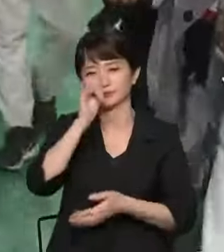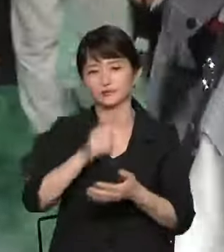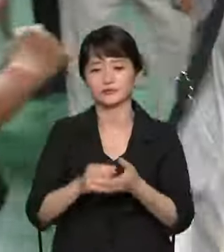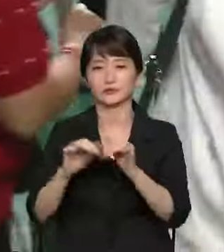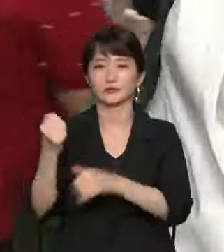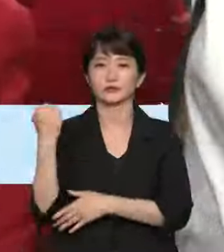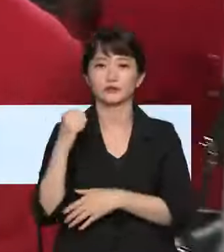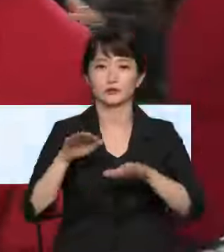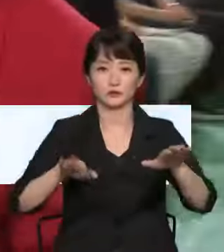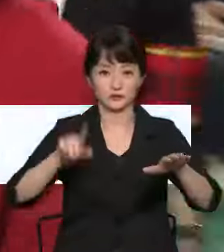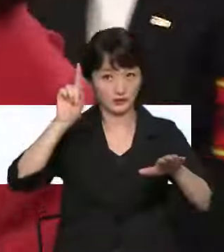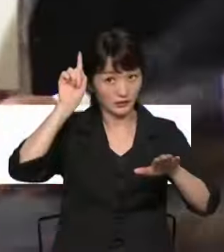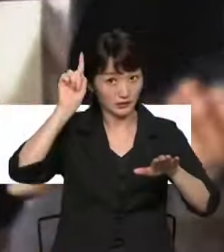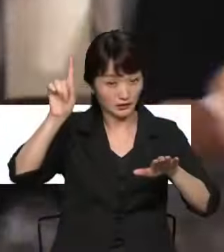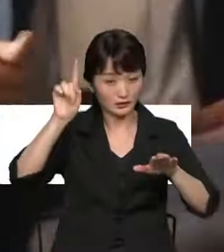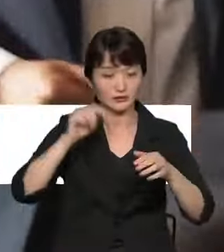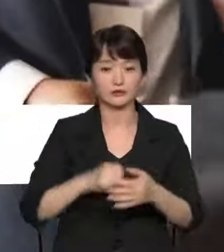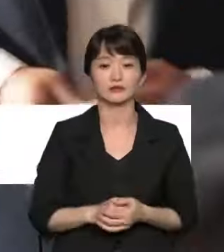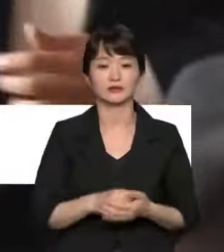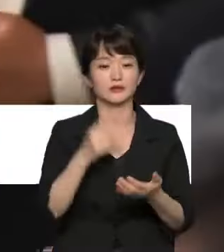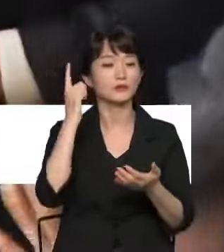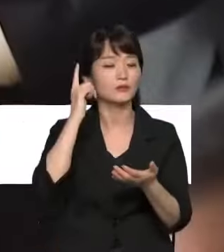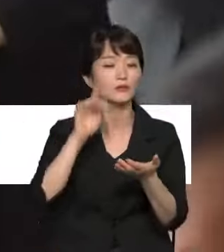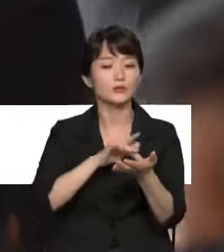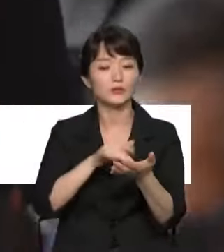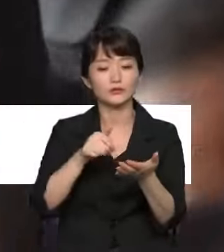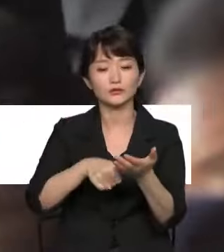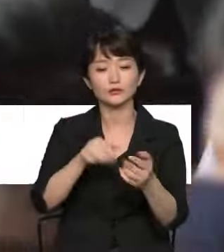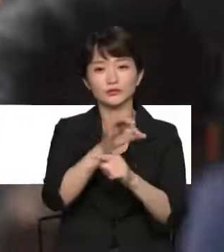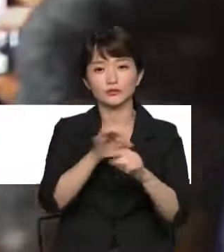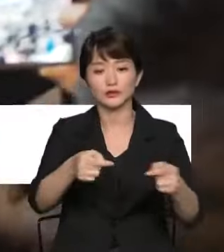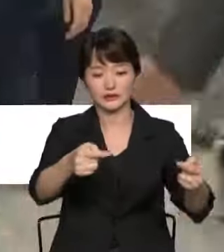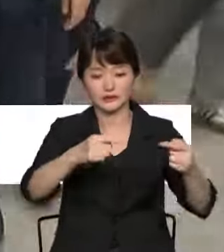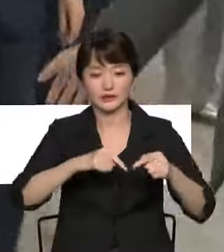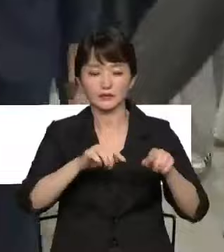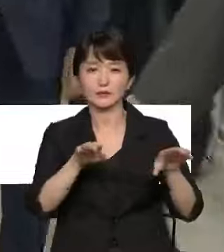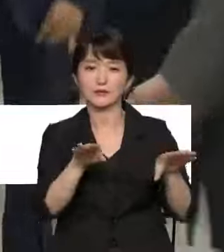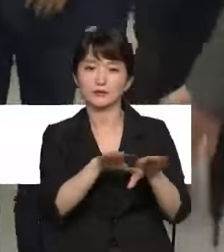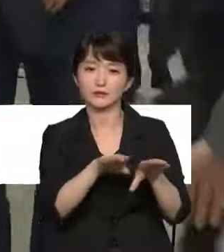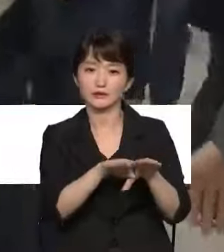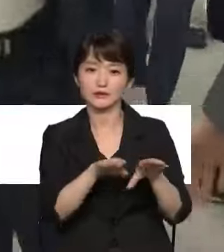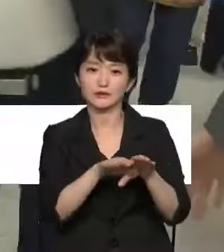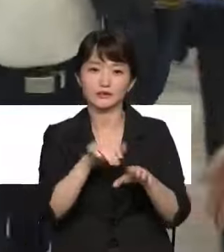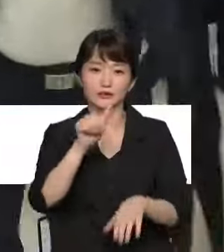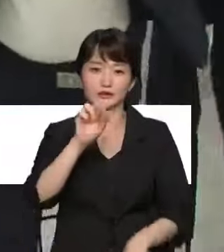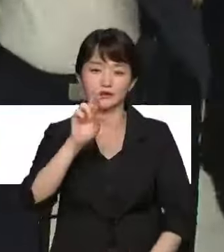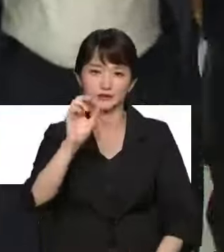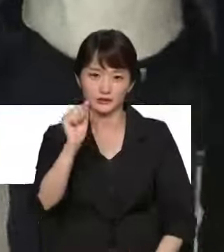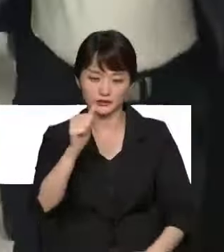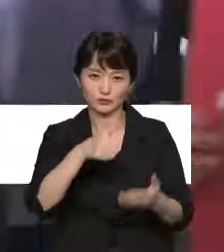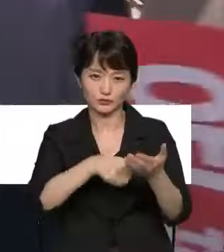국민의힘은 오늘과 내일 이틀 동안 모바일 투표에 참여하지 않은 당원 대상 ARS 투표와